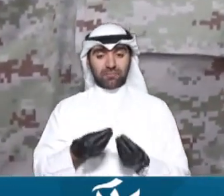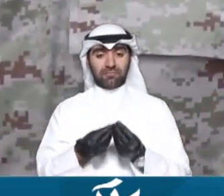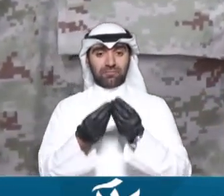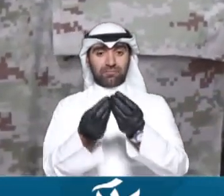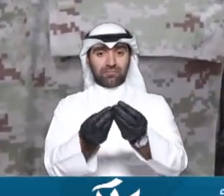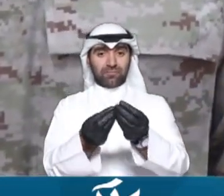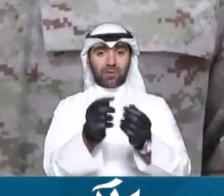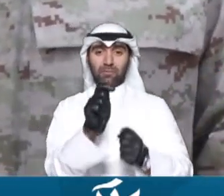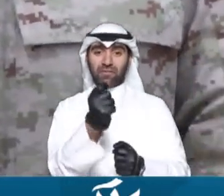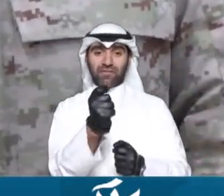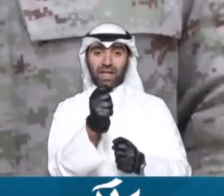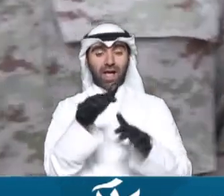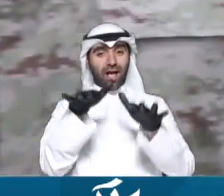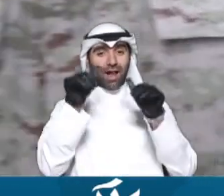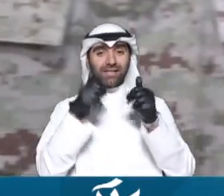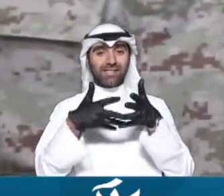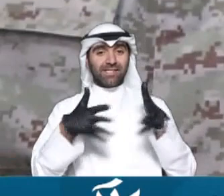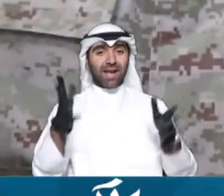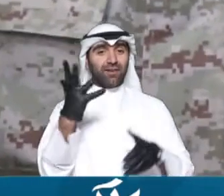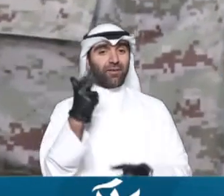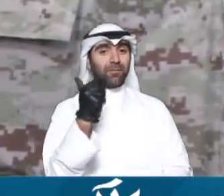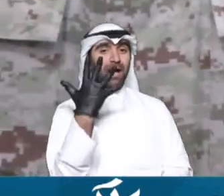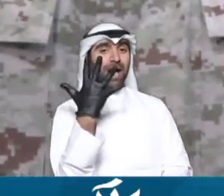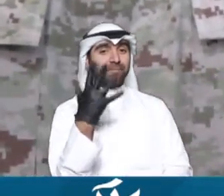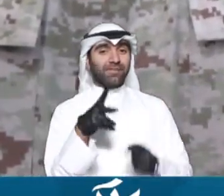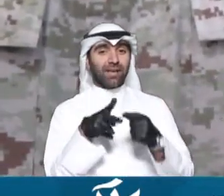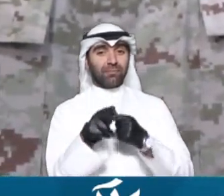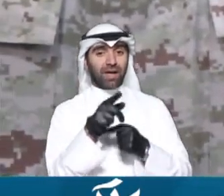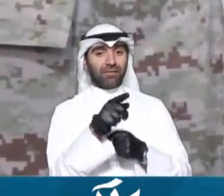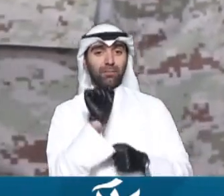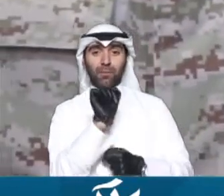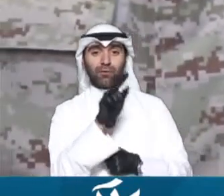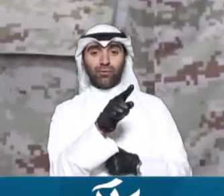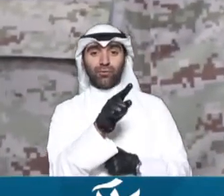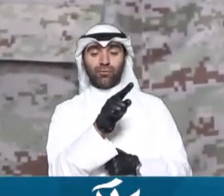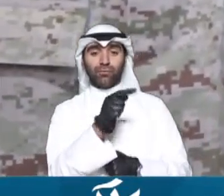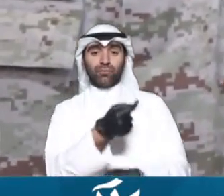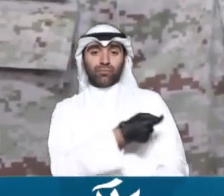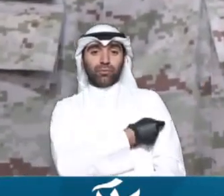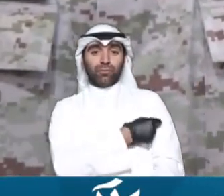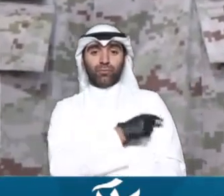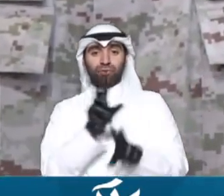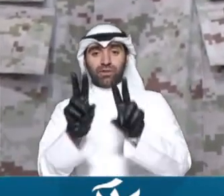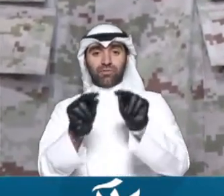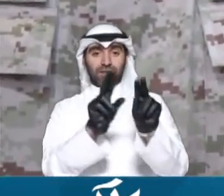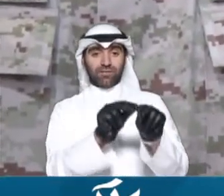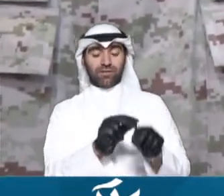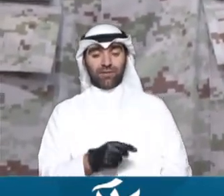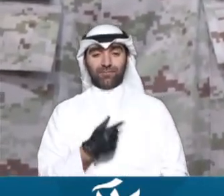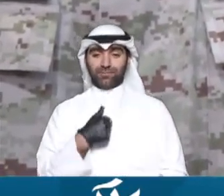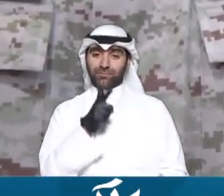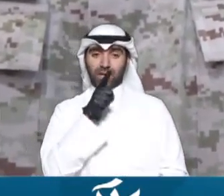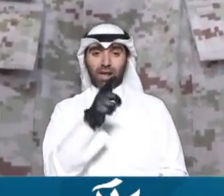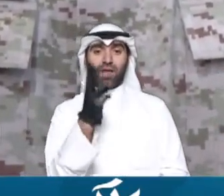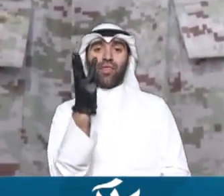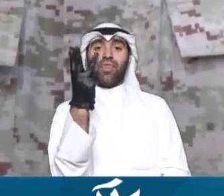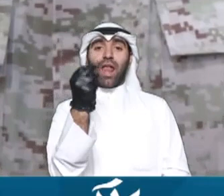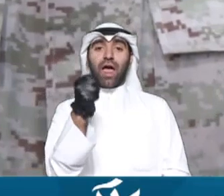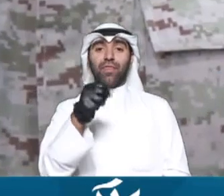وأشكر جميع العاملين في هندسة المنشآت ب 72 ساعة إنجاز طبعا